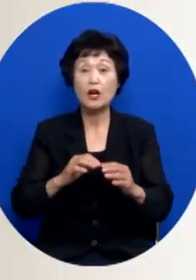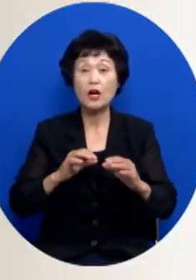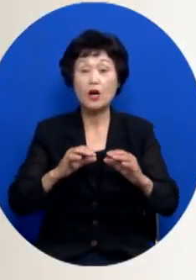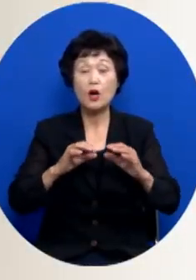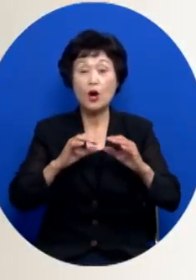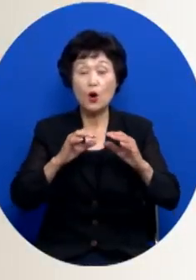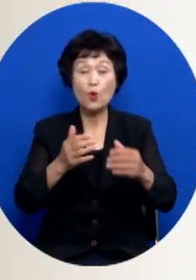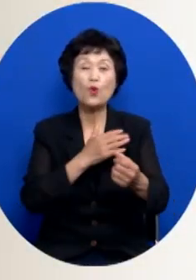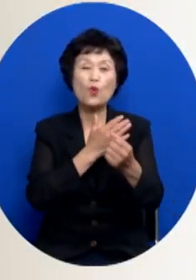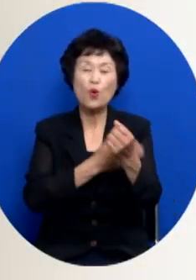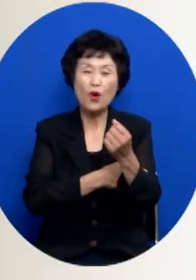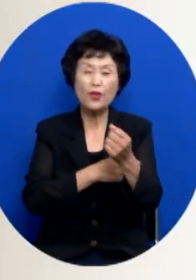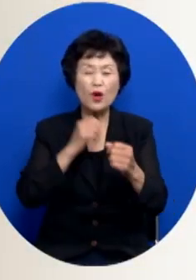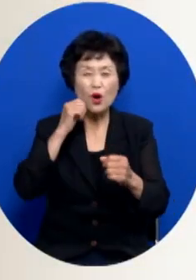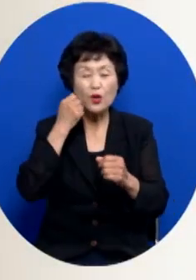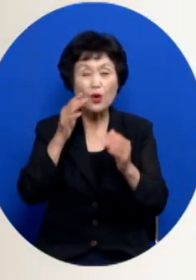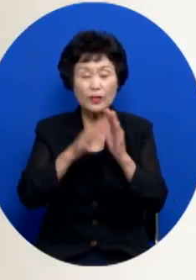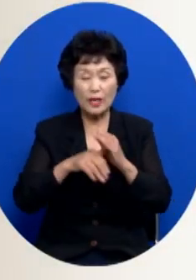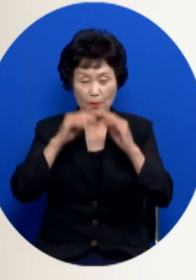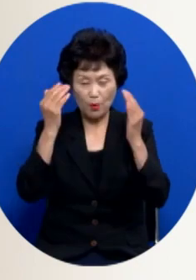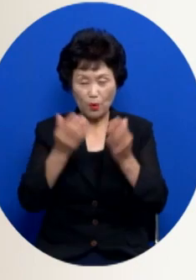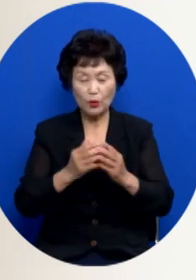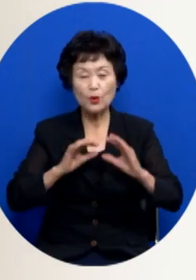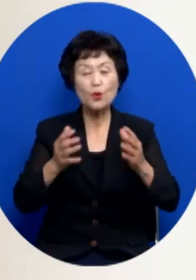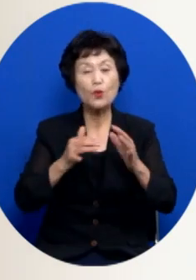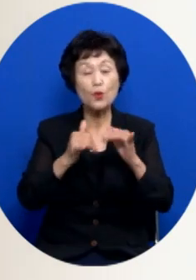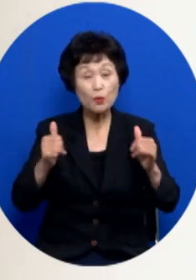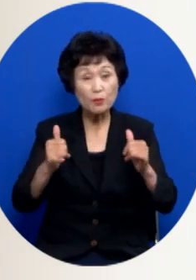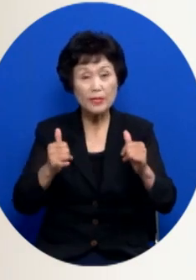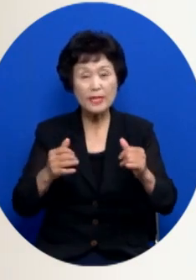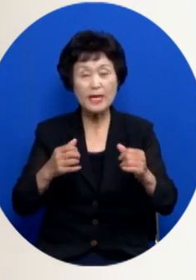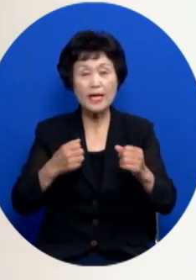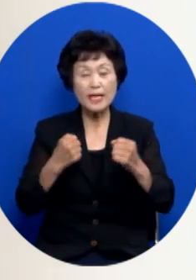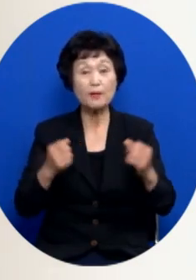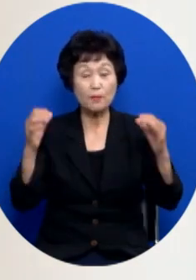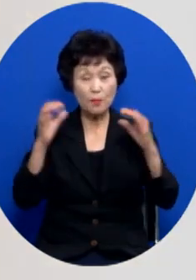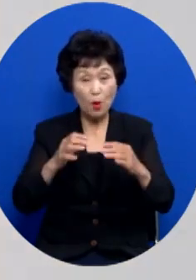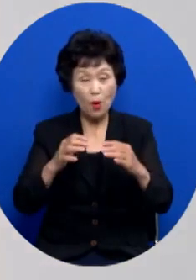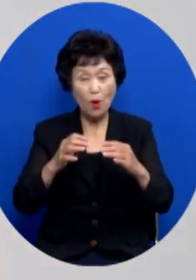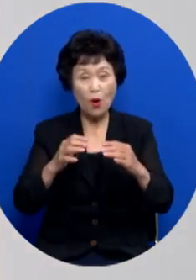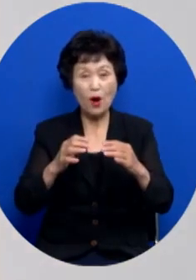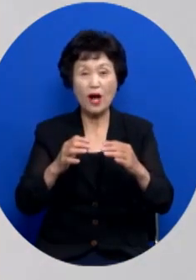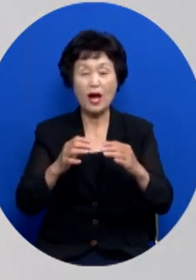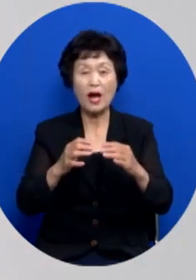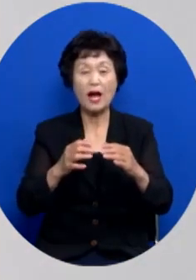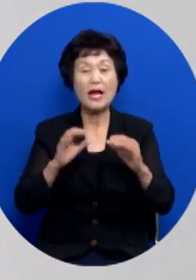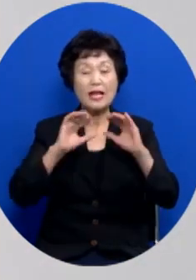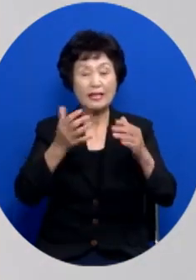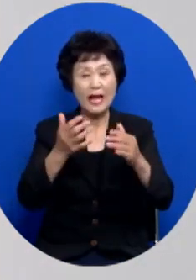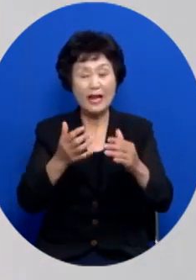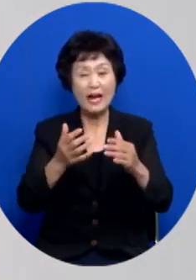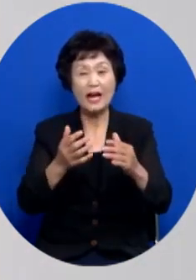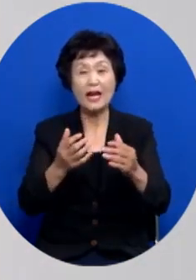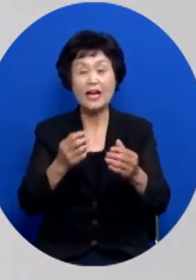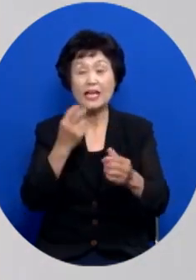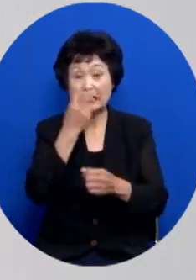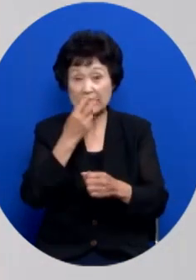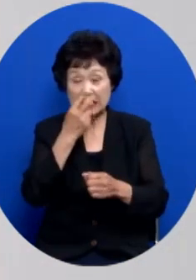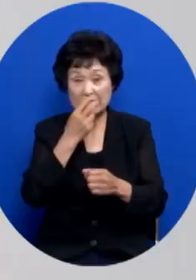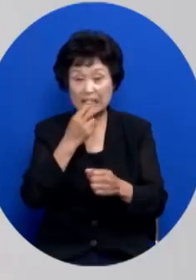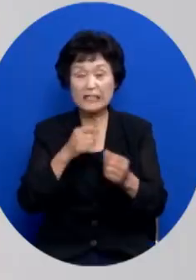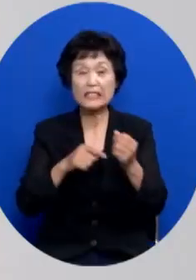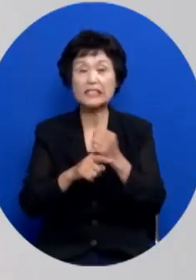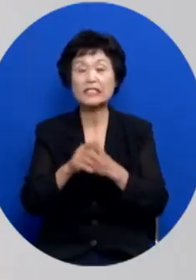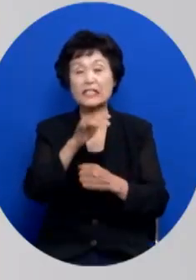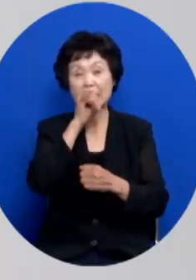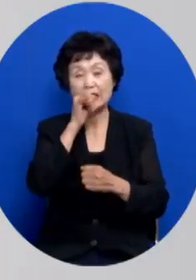국권상실의 위기 속에서 온 국민이 힘을 모아 국난을 극복하려 했던 뜻깊은 운동이라며 앞으로도 서울의 역사를 의미 있게